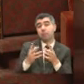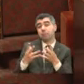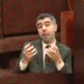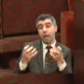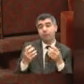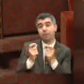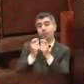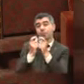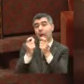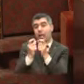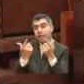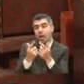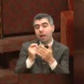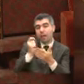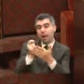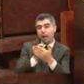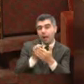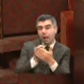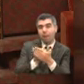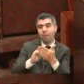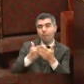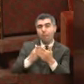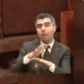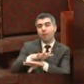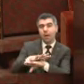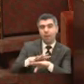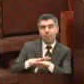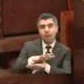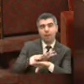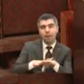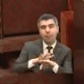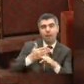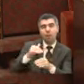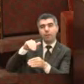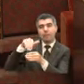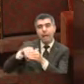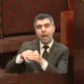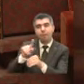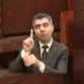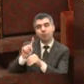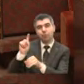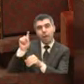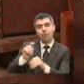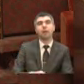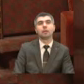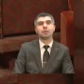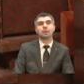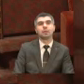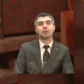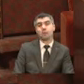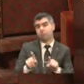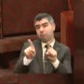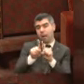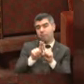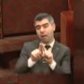عندما نتوصل بطلبات خاصة من الجهات أو من المنتخبين أو من الجماعات الترابية، وتيتم الدراسة